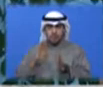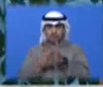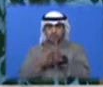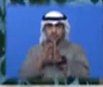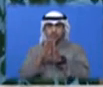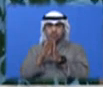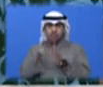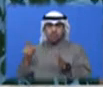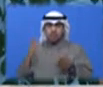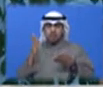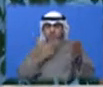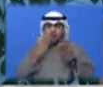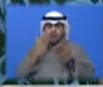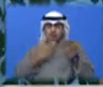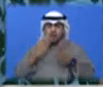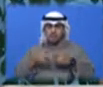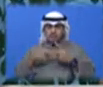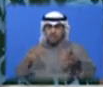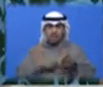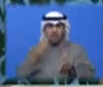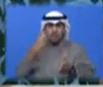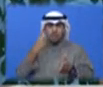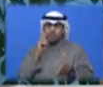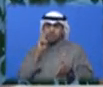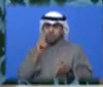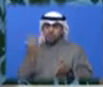ومنذ إنشائه يطلع في سعي حثيث